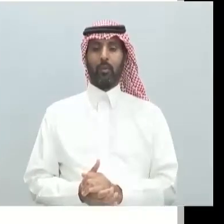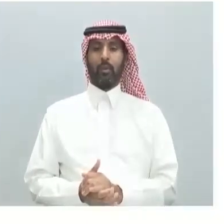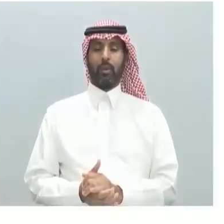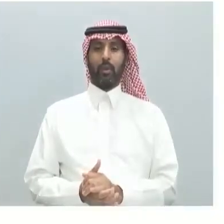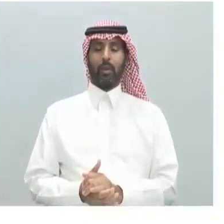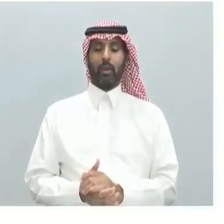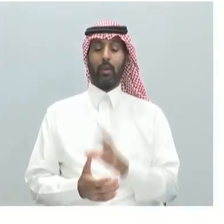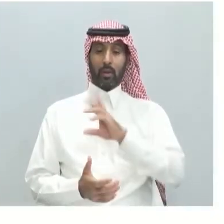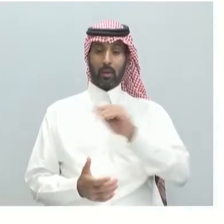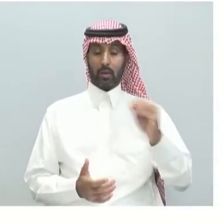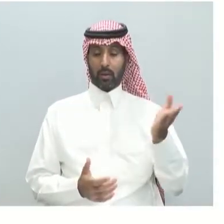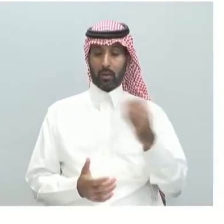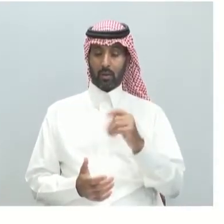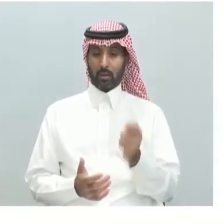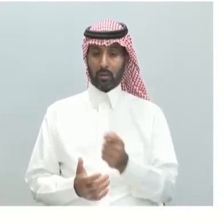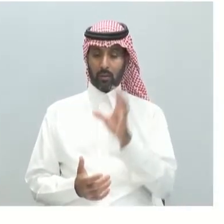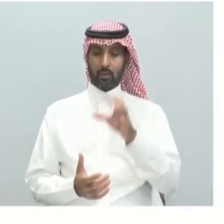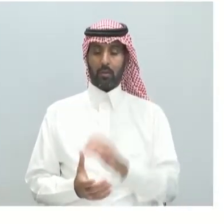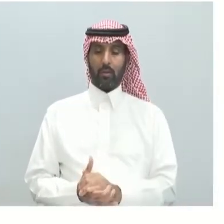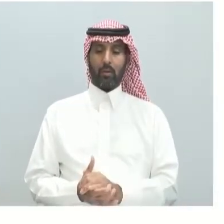بنفس الطريقه نكمل